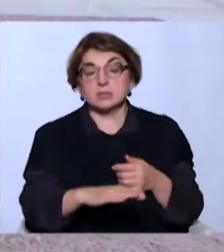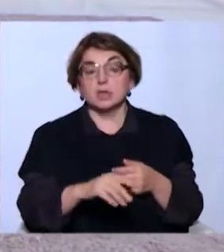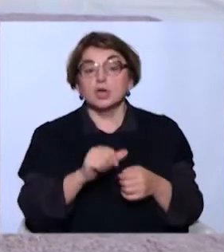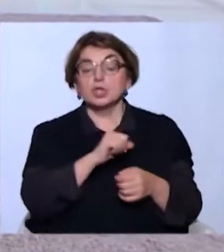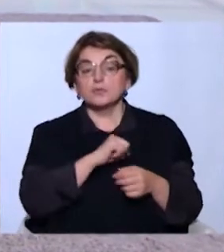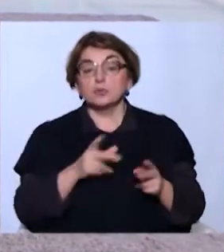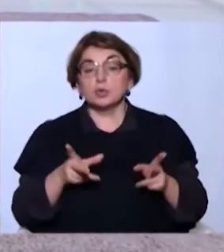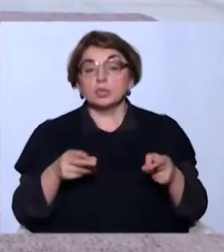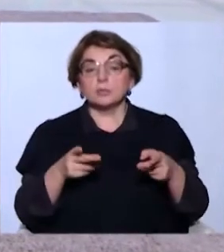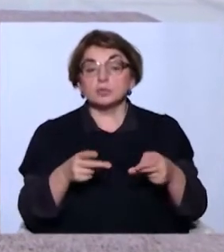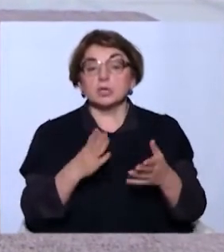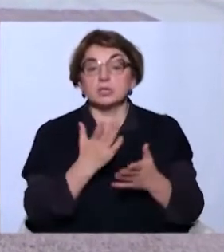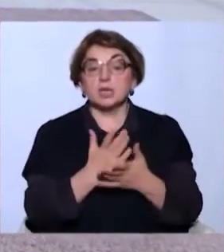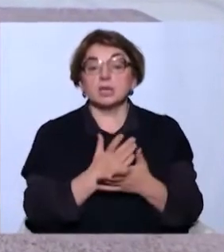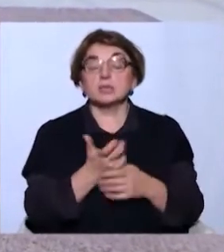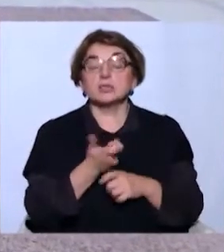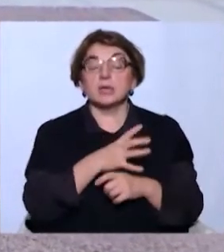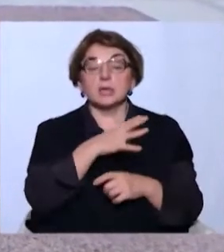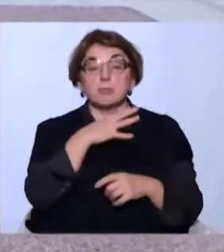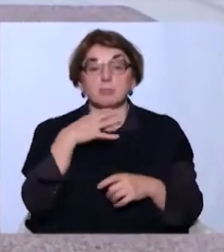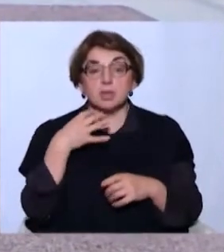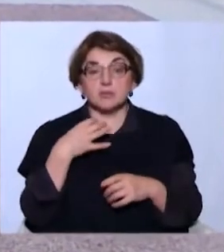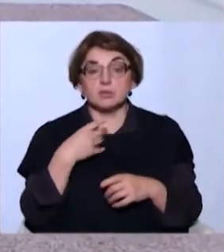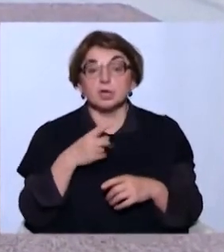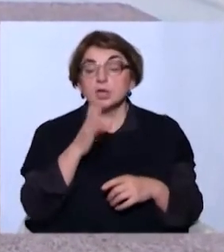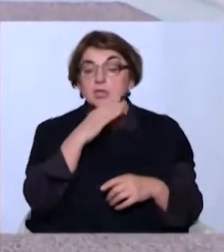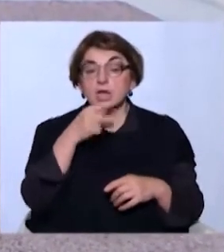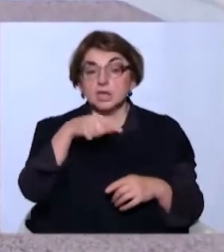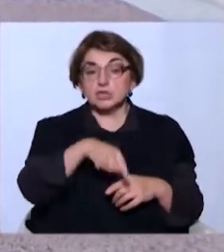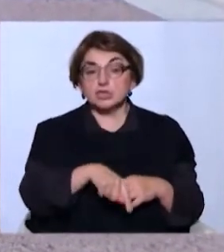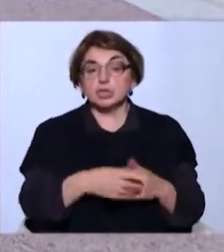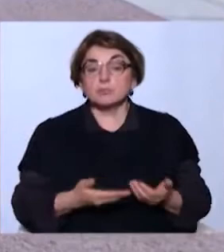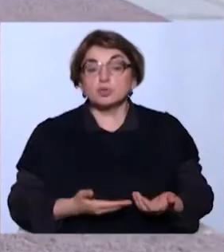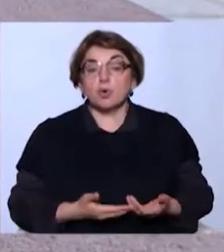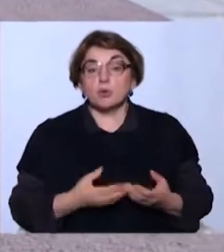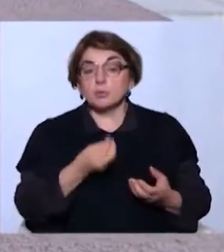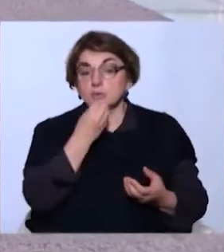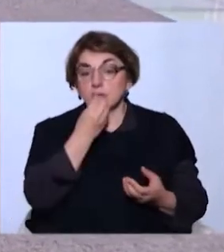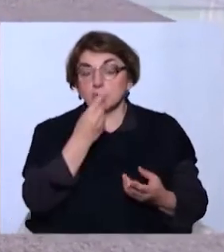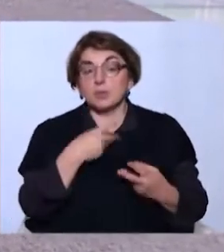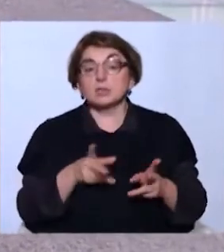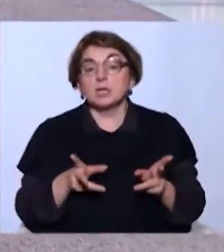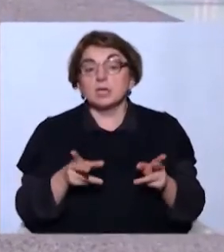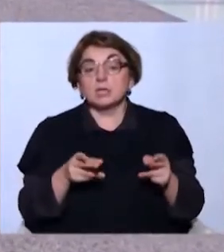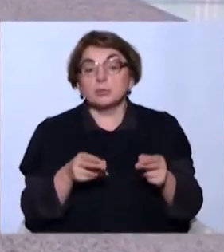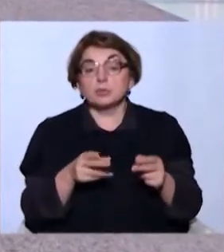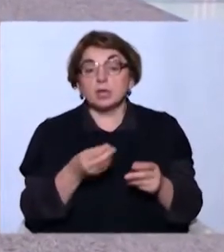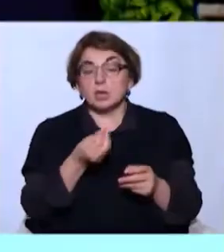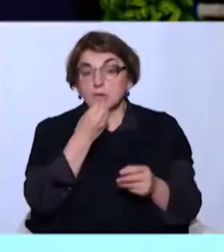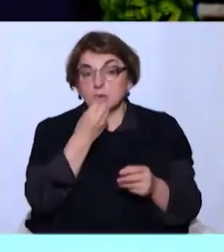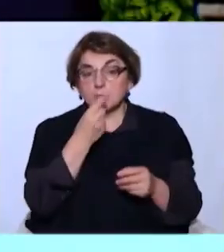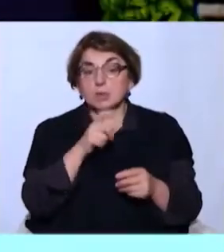თვითონ კიბოსნაირები არიან ძალიან ბევრი წყალში მცხოვრები ორგანიზმის საკვებით და კიბოსნაირებით